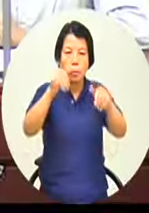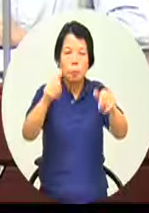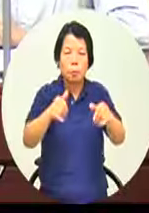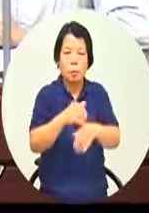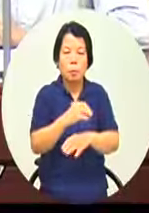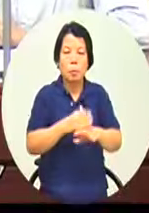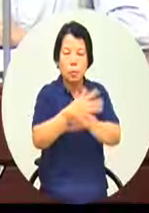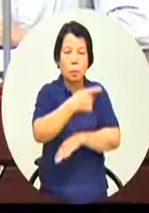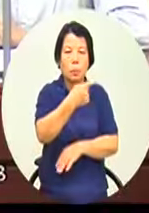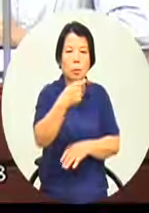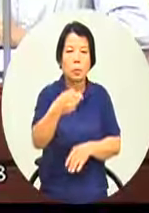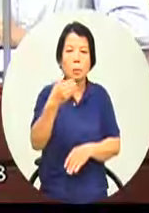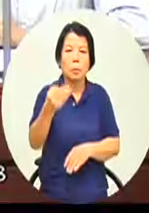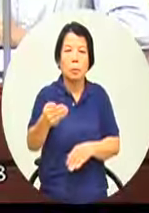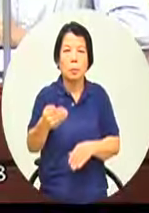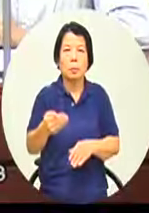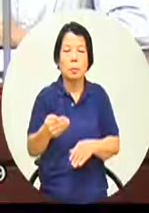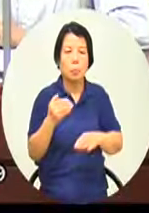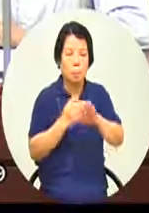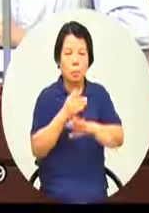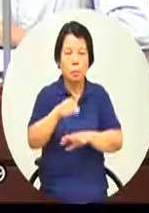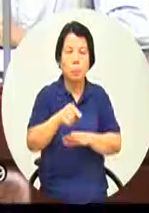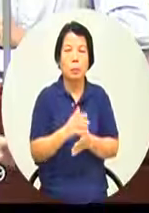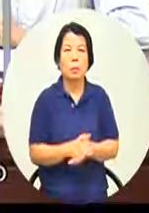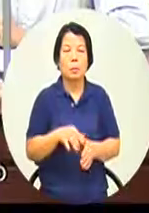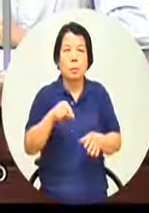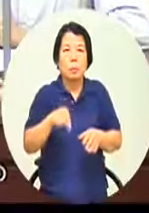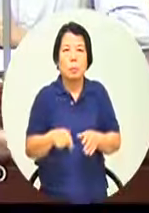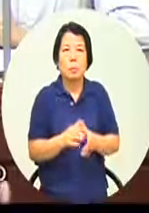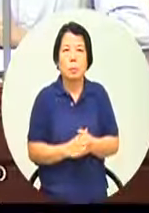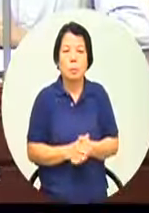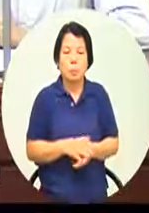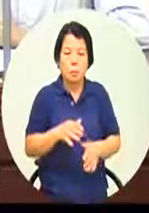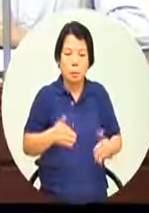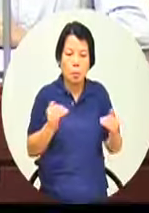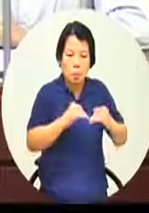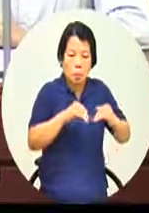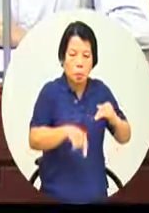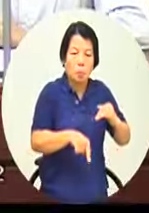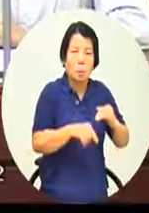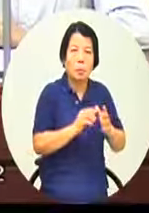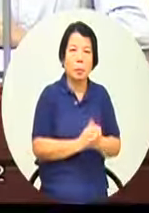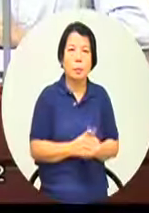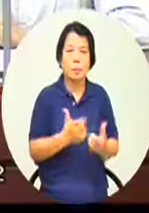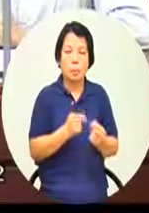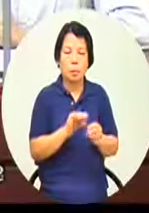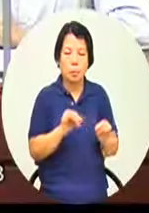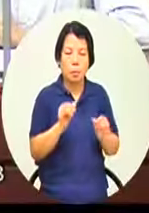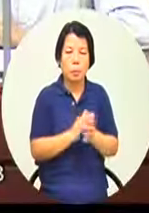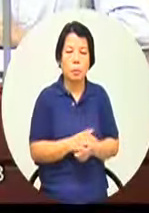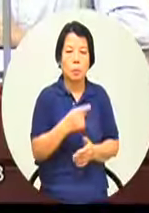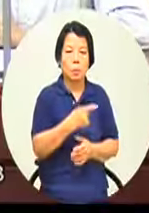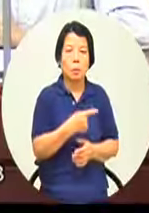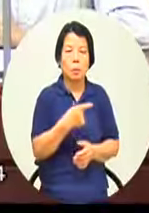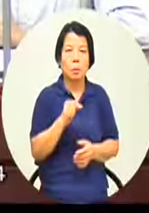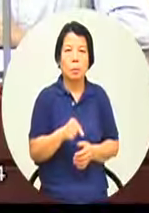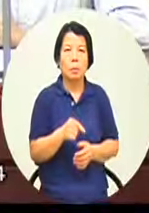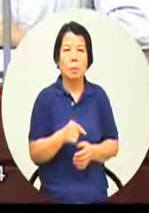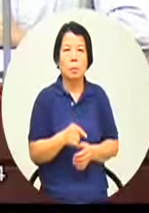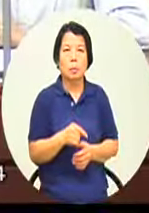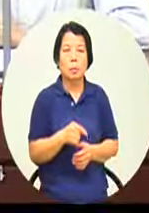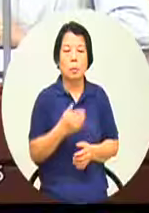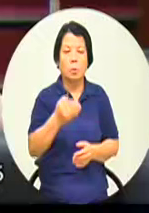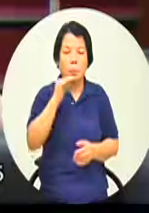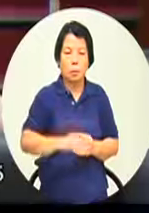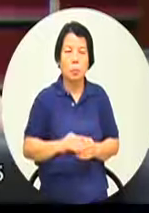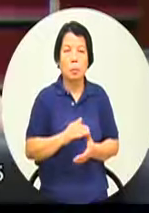到1.9。那我们这一个比较低洼的地方，它的一个地表高是大概1.5。 那正常来讲，